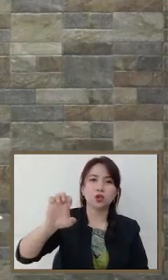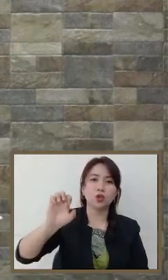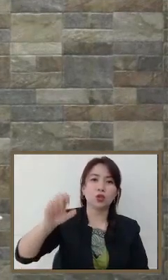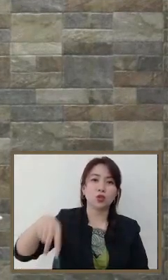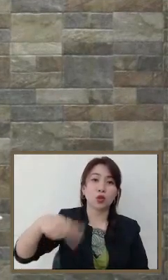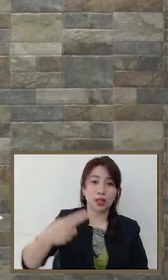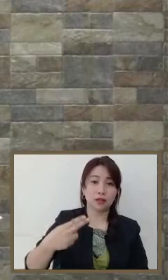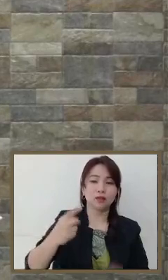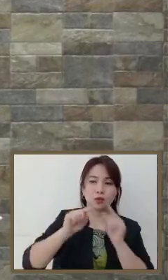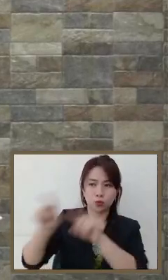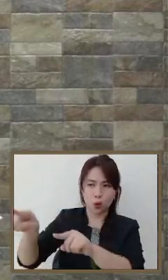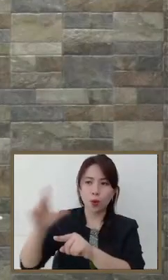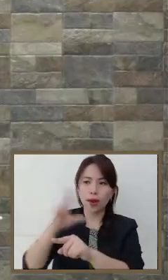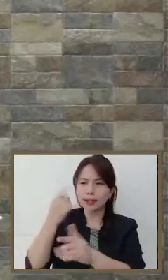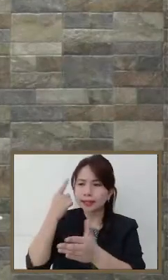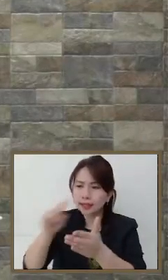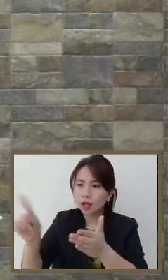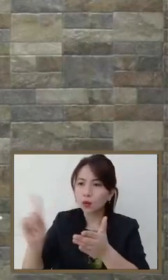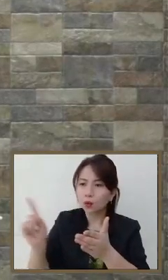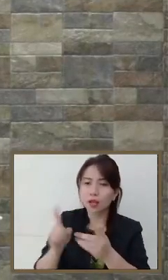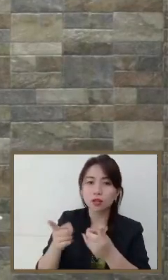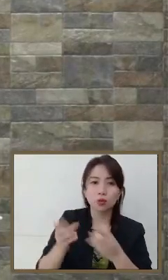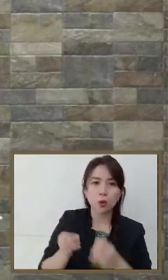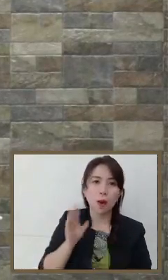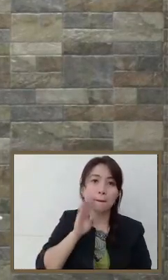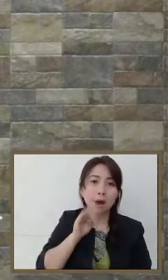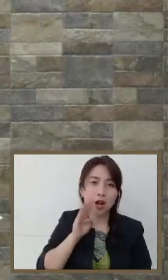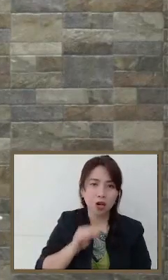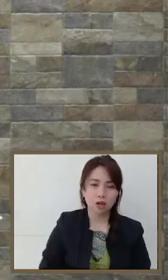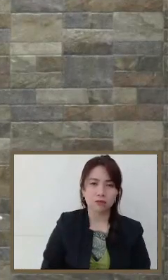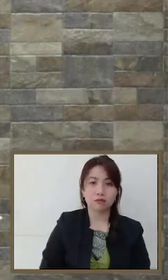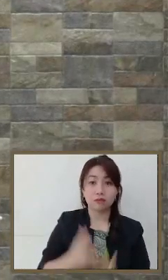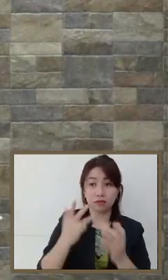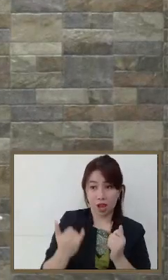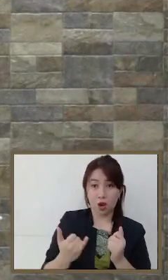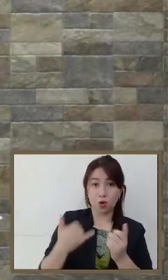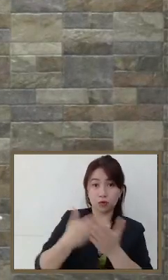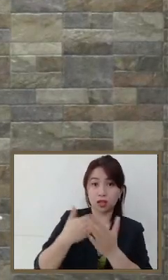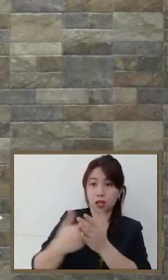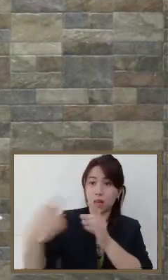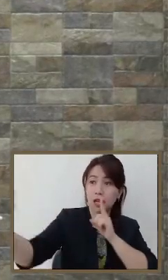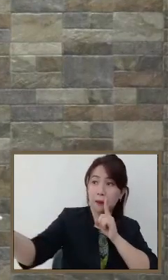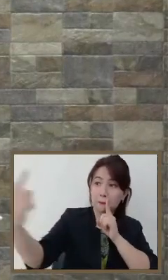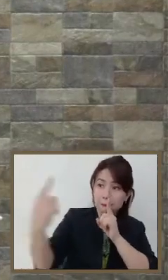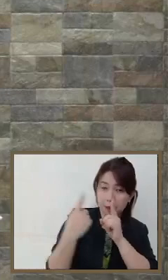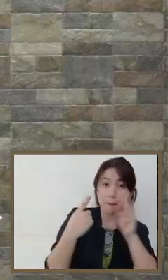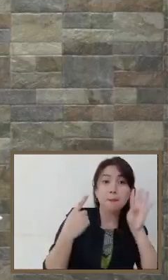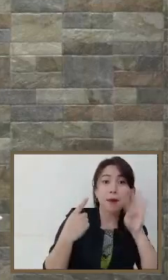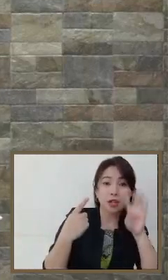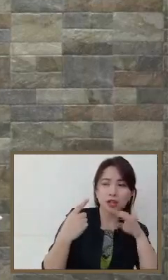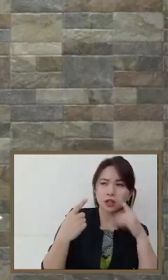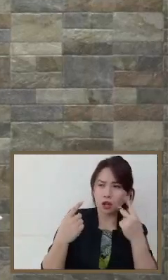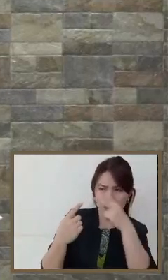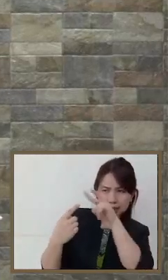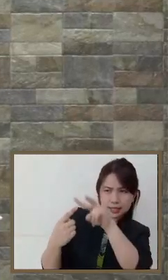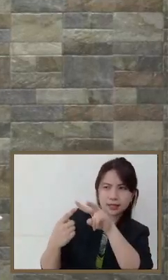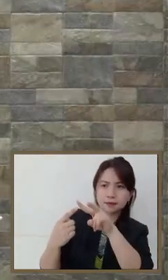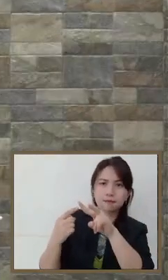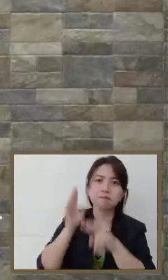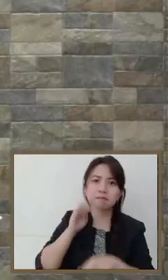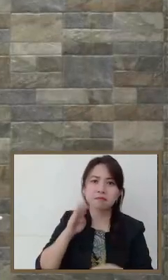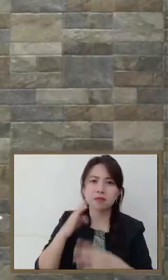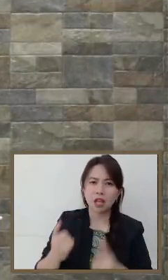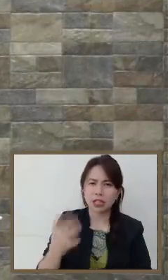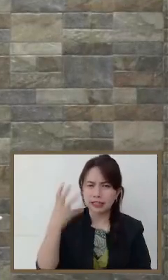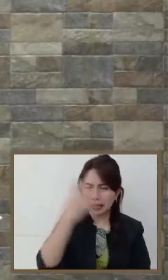malayo pa lang yan na si The Dreamer malapit na siya ano Patayin na natin at sabihin natin kinain siya ng mababangis